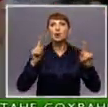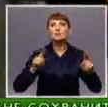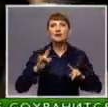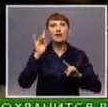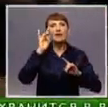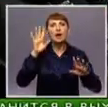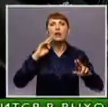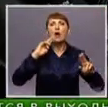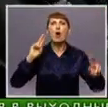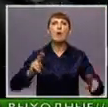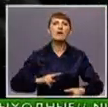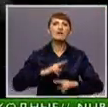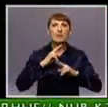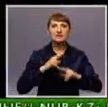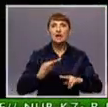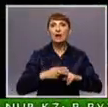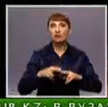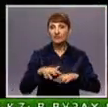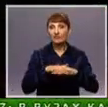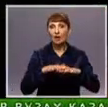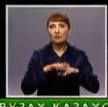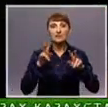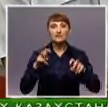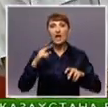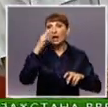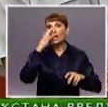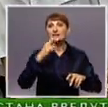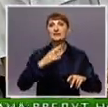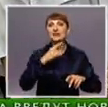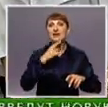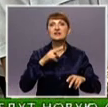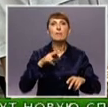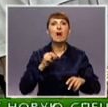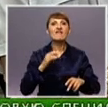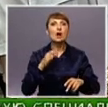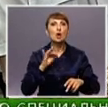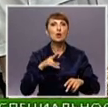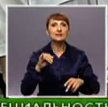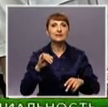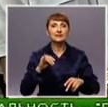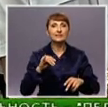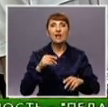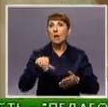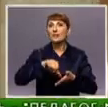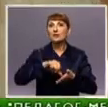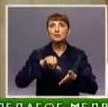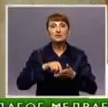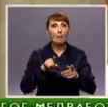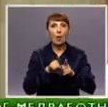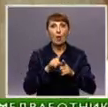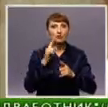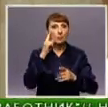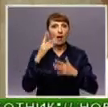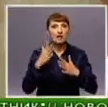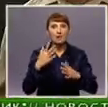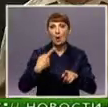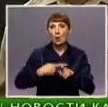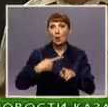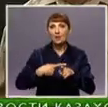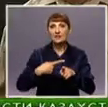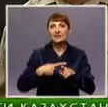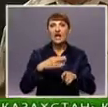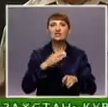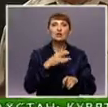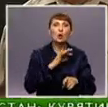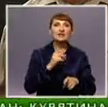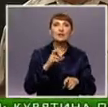легендарного оперного певца, которого в народе прозвали «Казахстанским Паваротти». Присутствующим на мгновение показалось, что пересечение улиц Желтоксана и